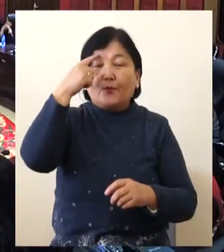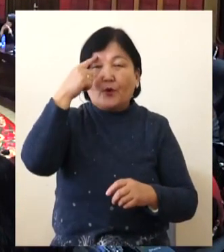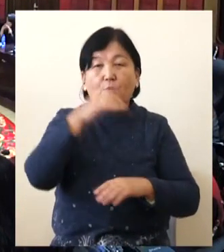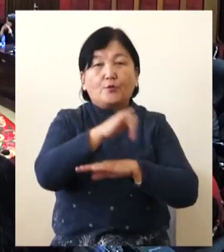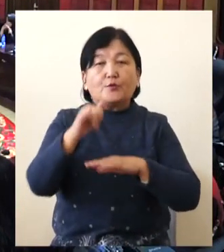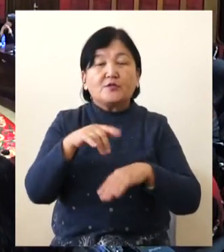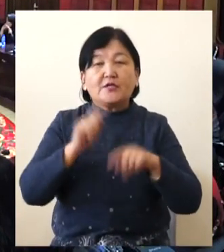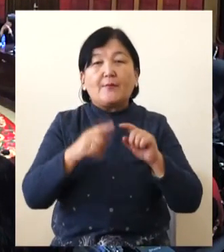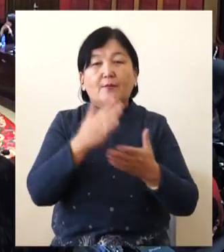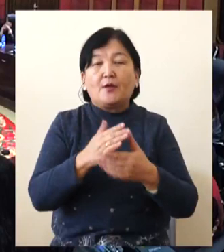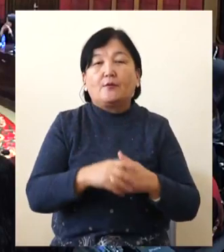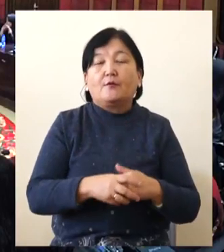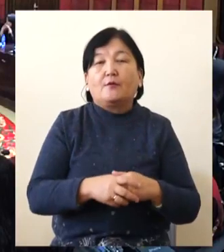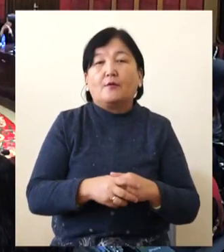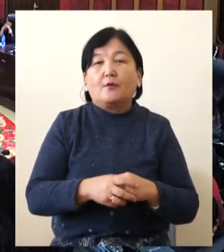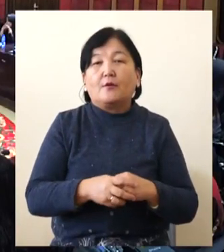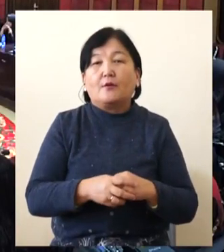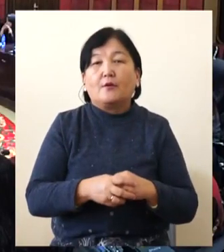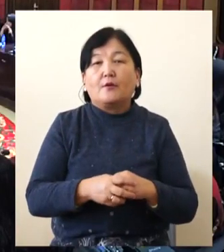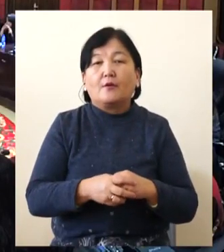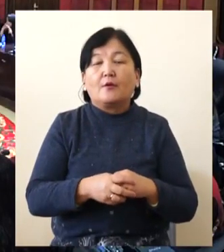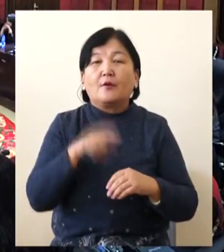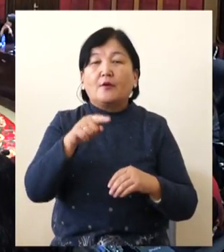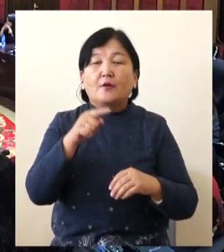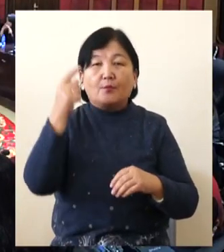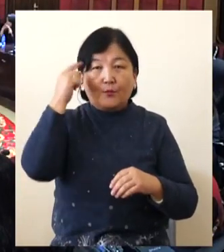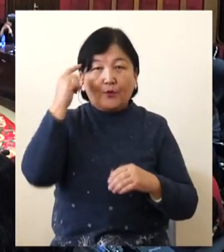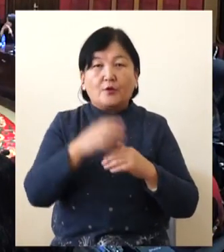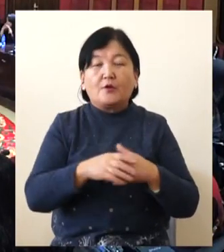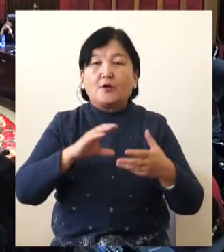Монгол хэлд үнэхээр энэ бол нэг тохиолдолтой биш. А миний тол